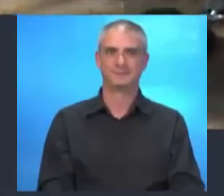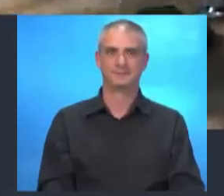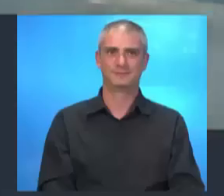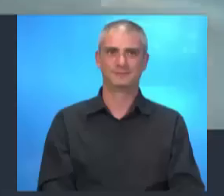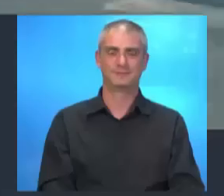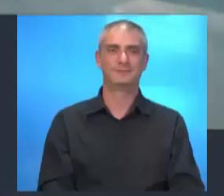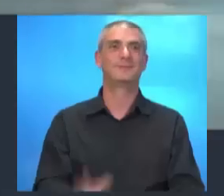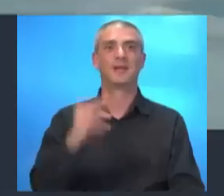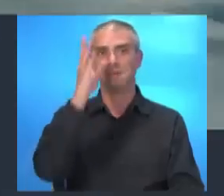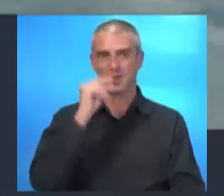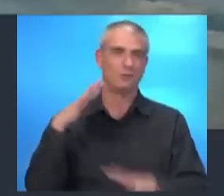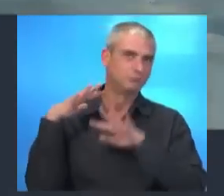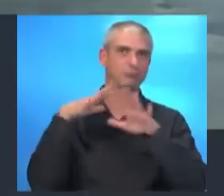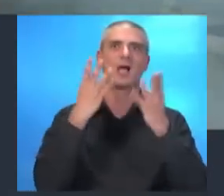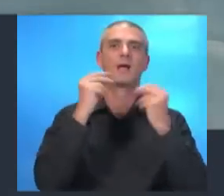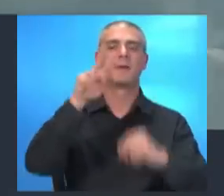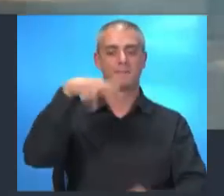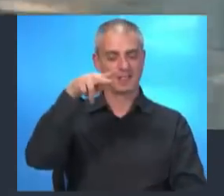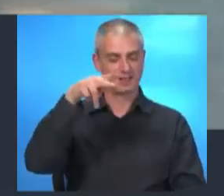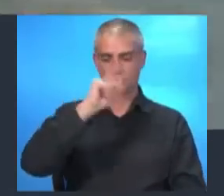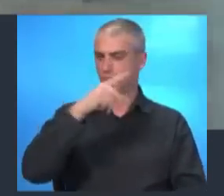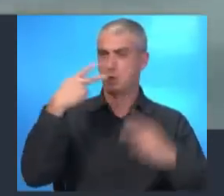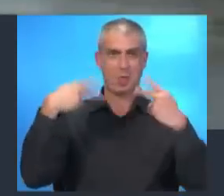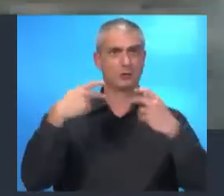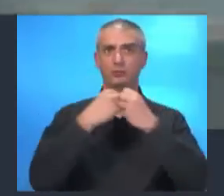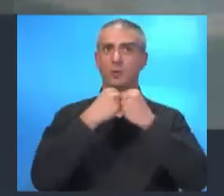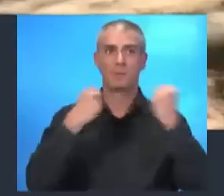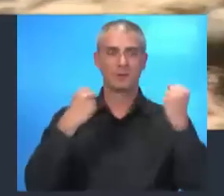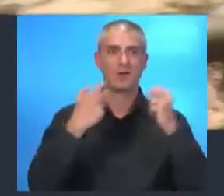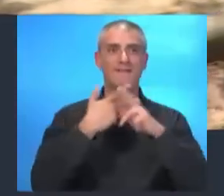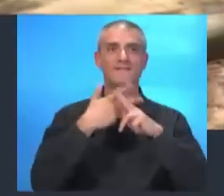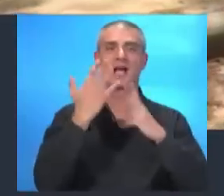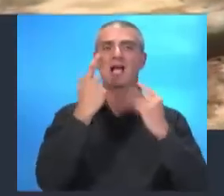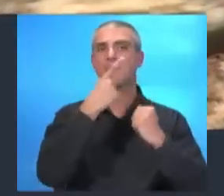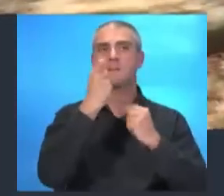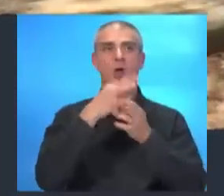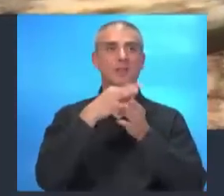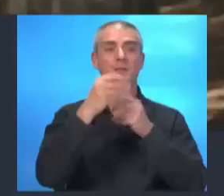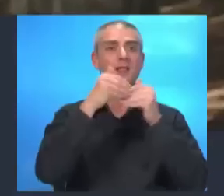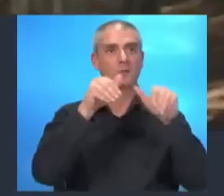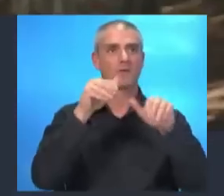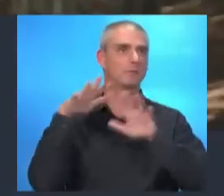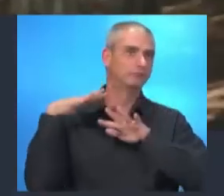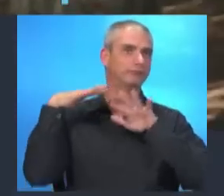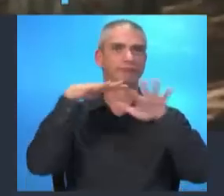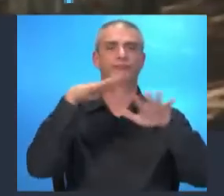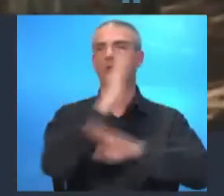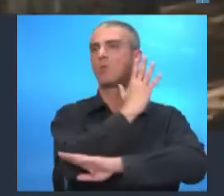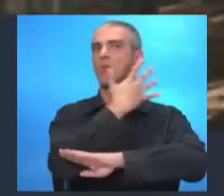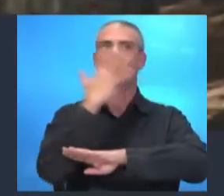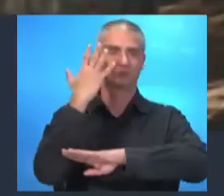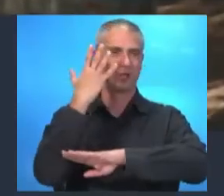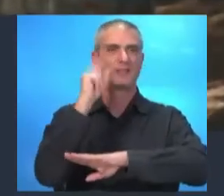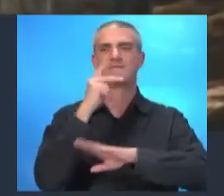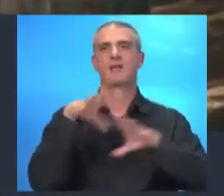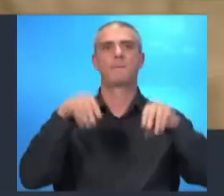גם לדרום הגיעו הרבה מאוד מטיילים שלא חששו מהמתיחות, ורק כמה מאות מטרים מהגבול מילאו כאן את החורשות